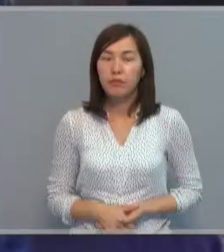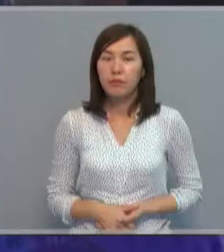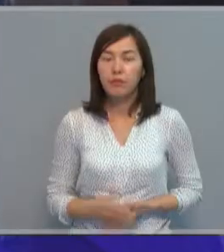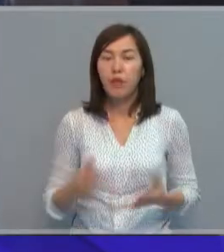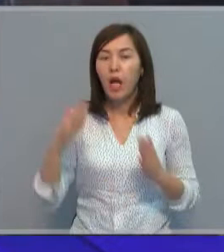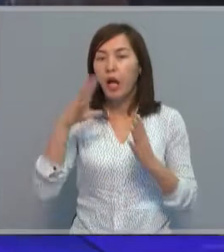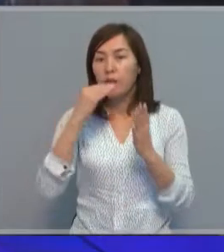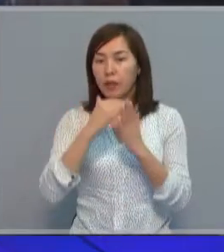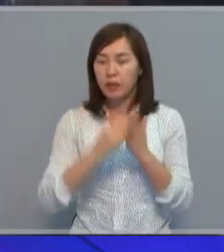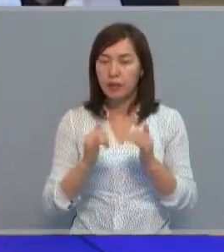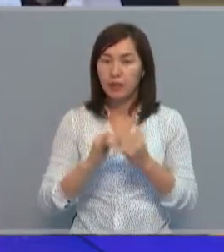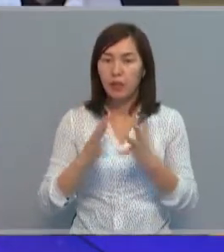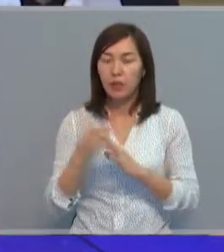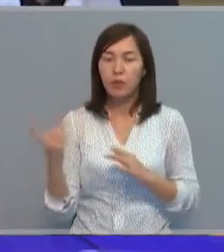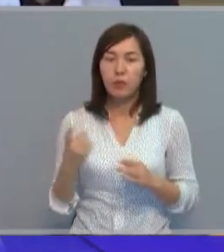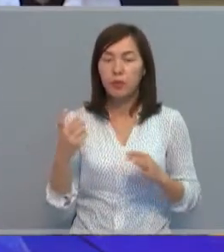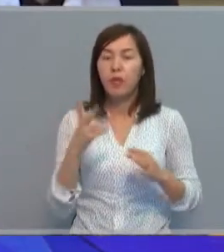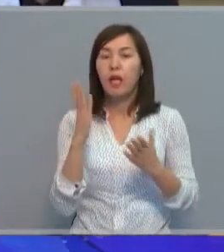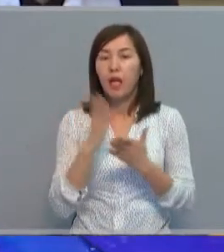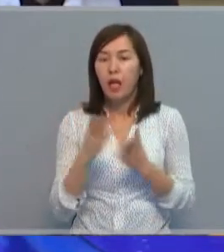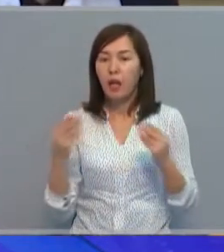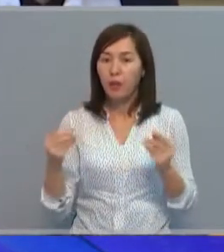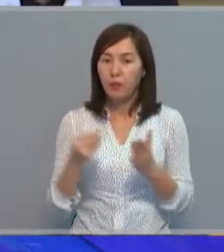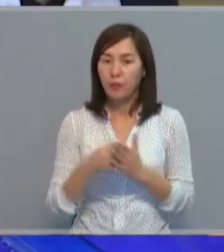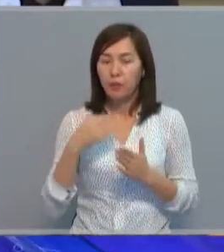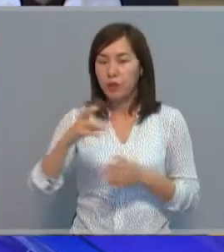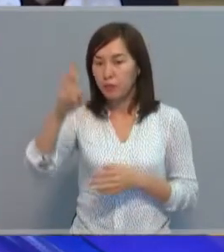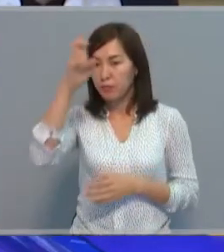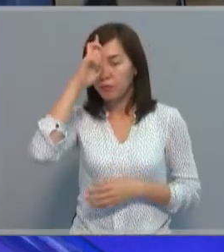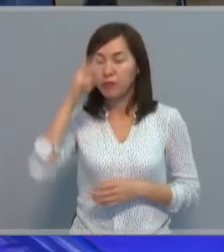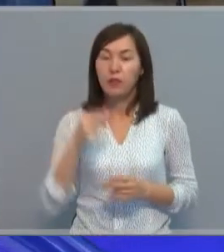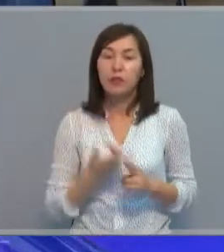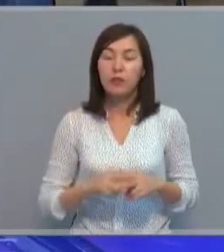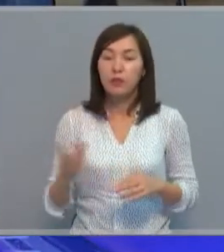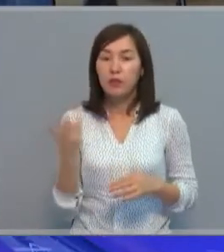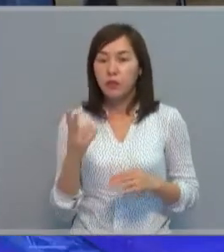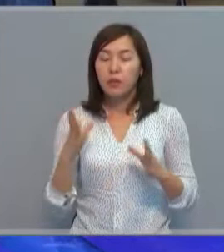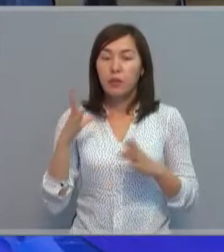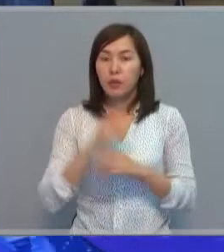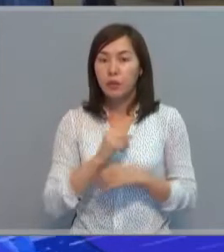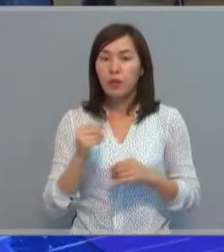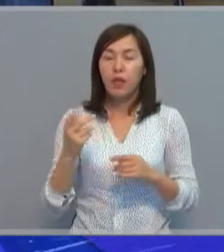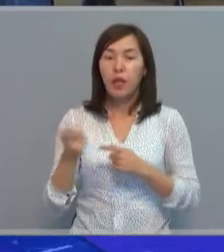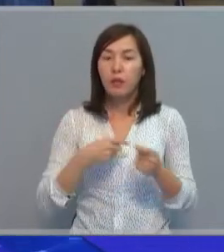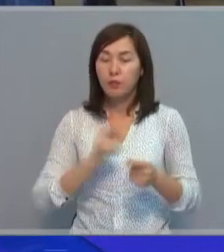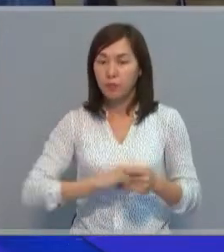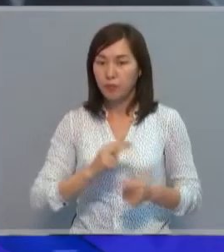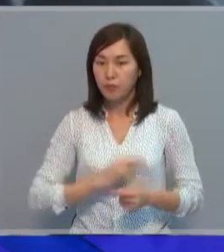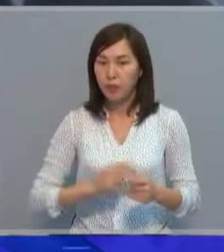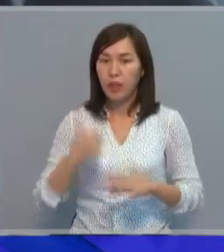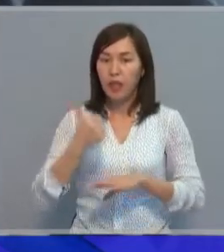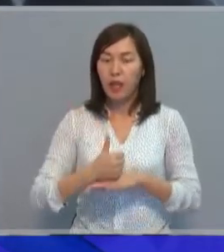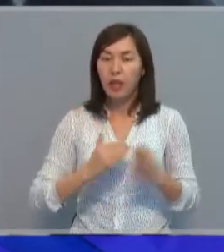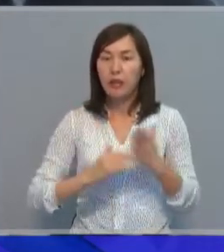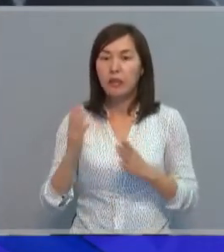Сейчас все программы для развития сельского хозяйства имеют финансовую поддержку со стороны государства. Для этого нужно уметь эффективно организовать работу.